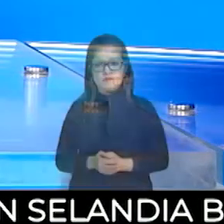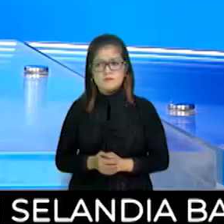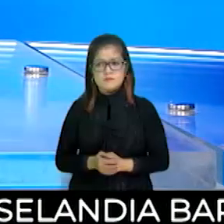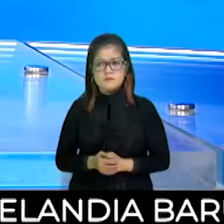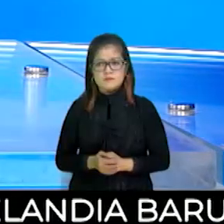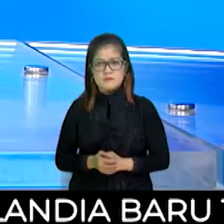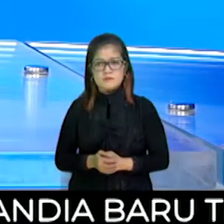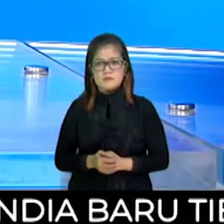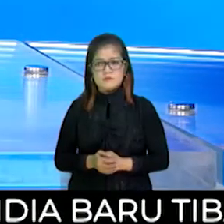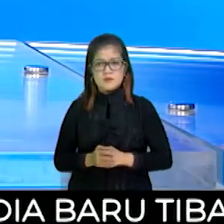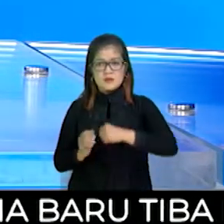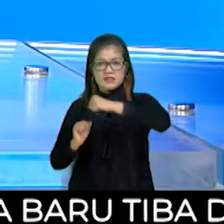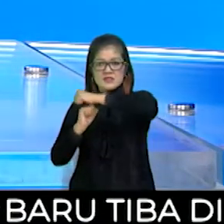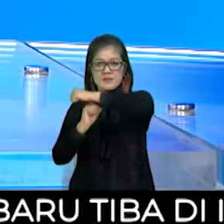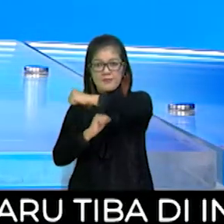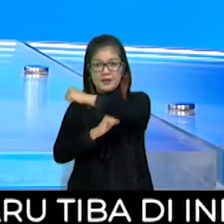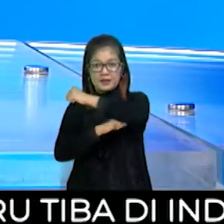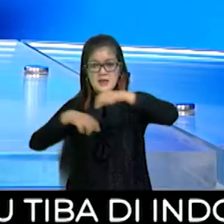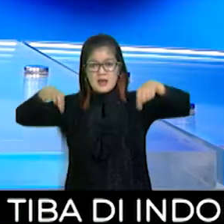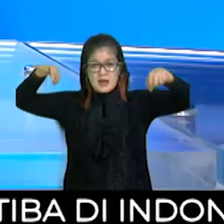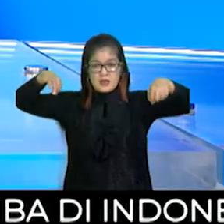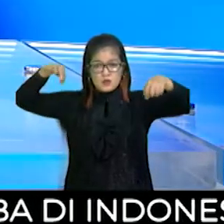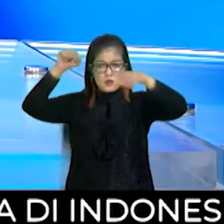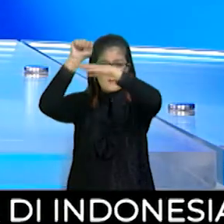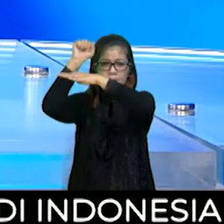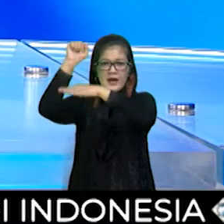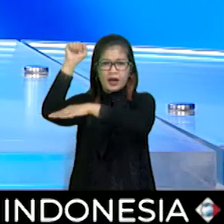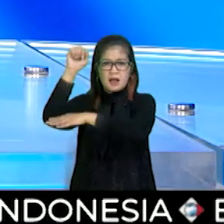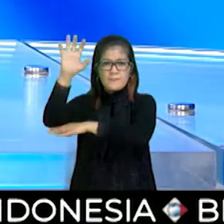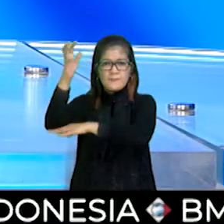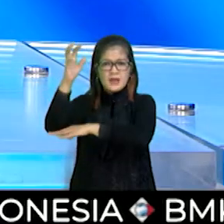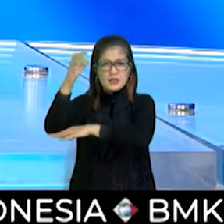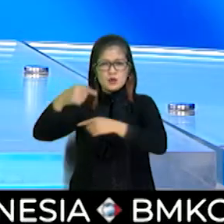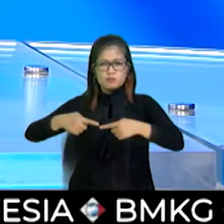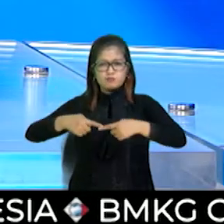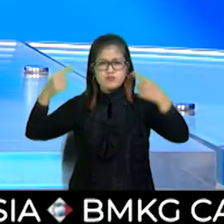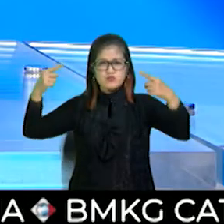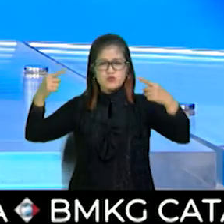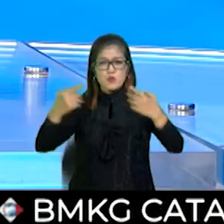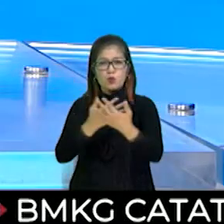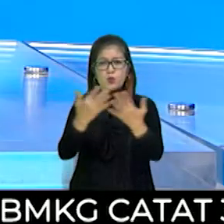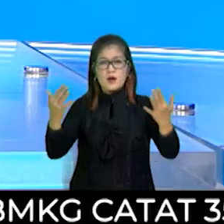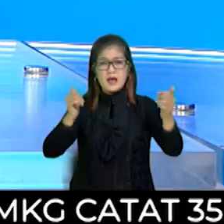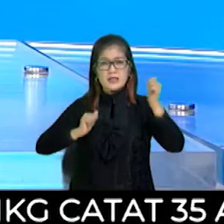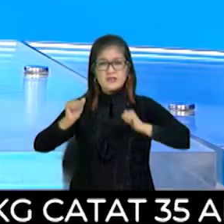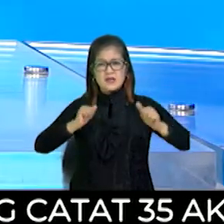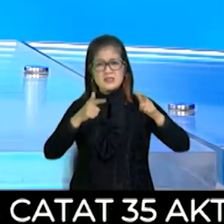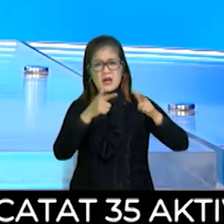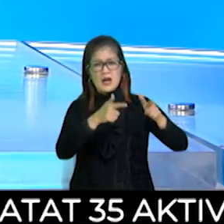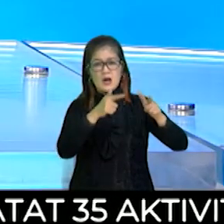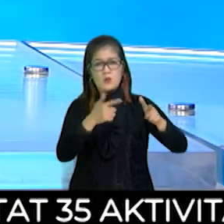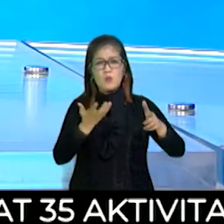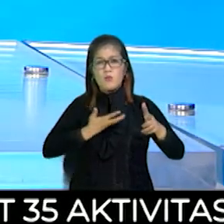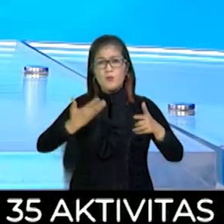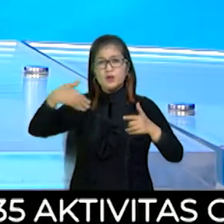Kembali bersama kami akibat jembatan gantung di Pandeglang, Banten terputus. Aktivitas warga terganggu. Untuk pergi ke sekolah, siswa